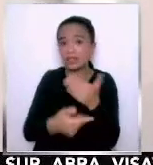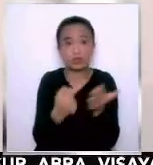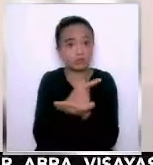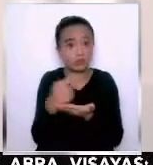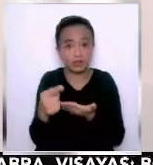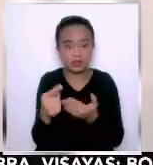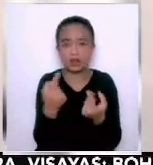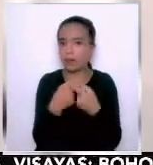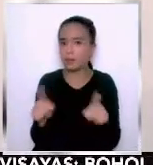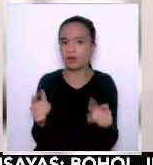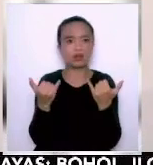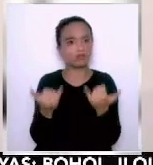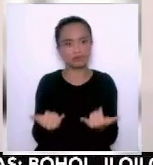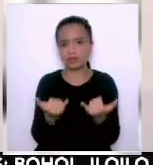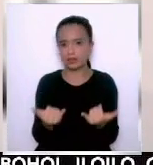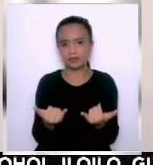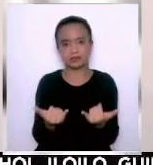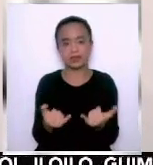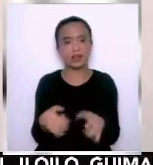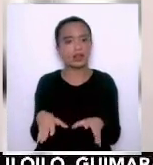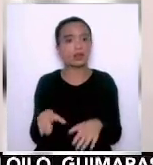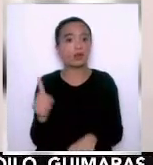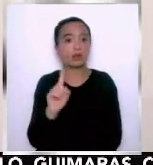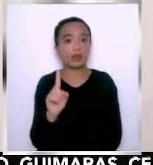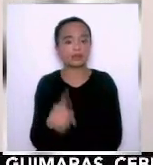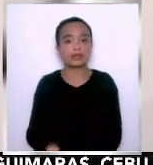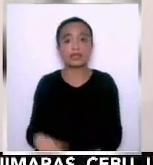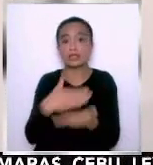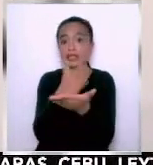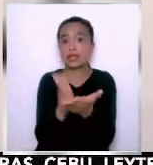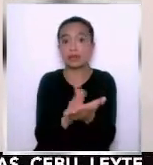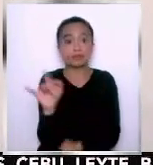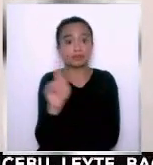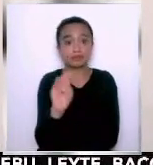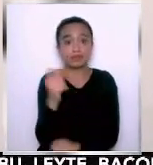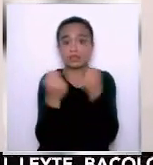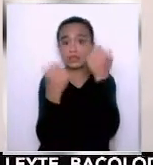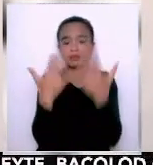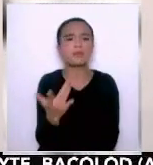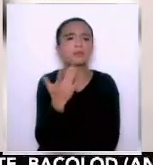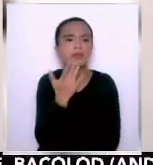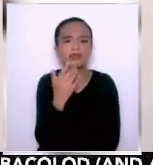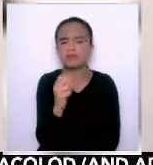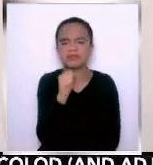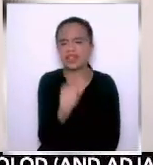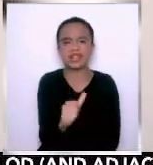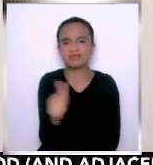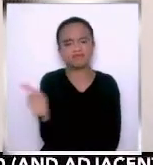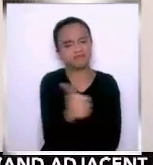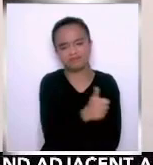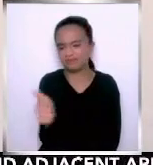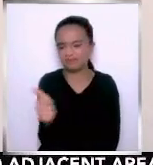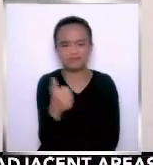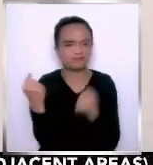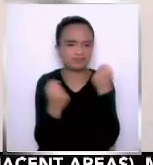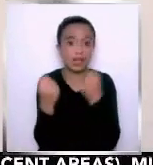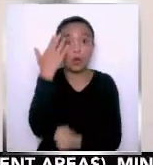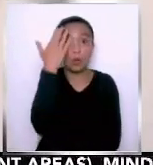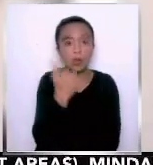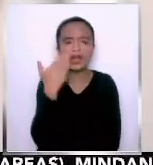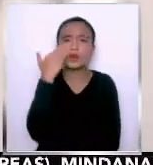pa lang, mas pinili na ng ilang taxi driver na hindi muna mamasada dahil sa kakulangan sa